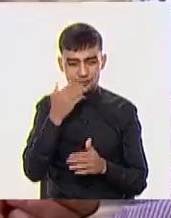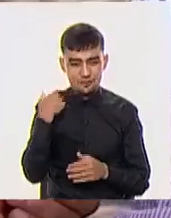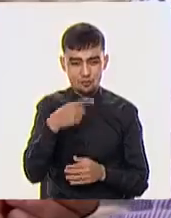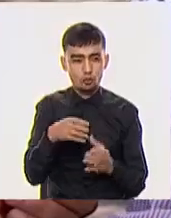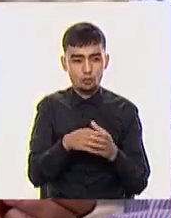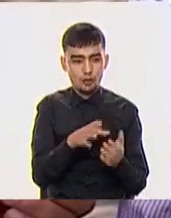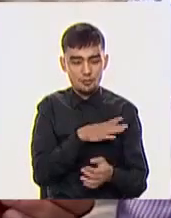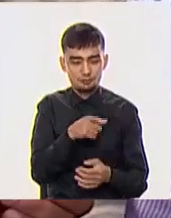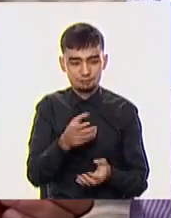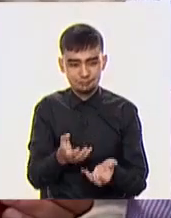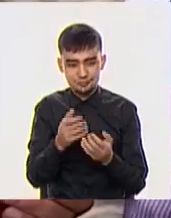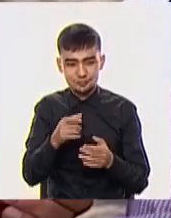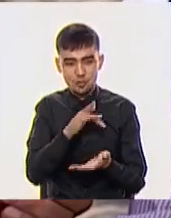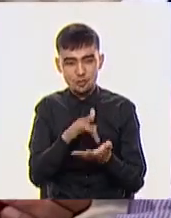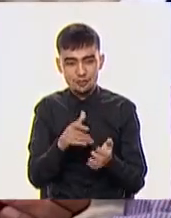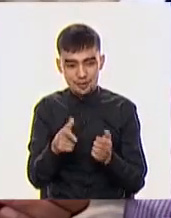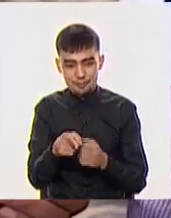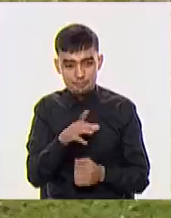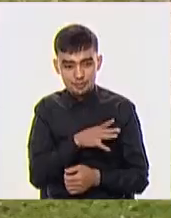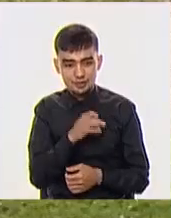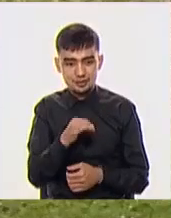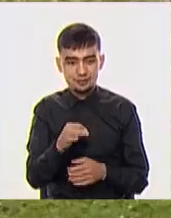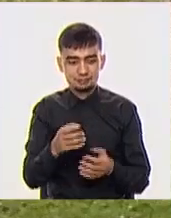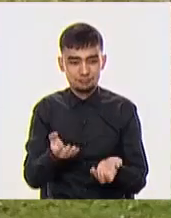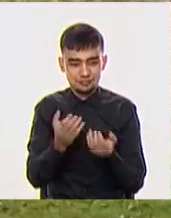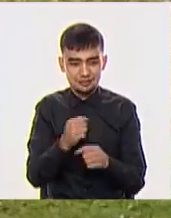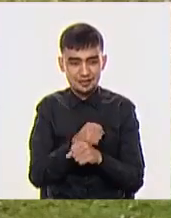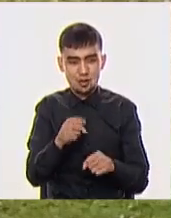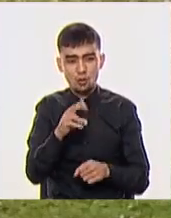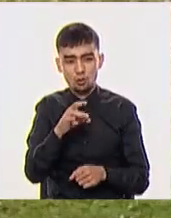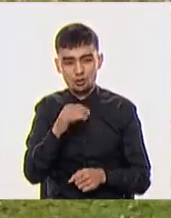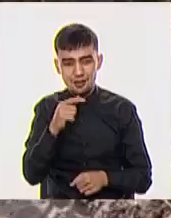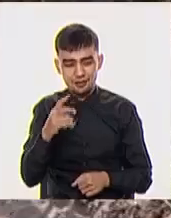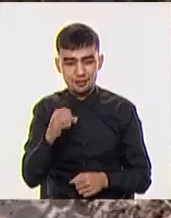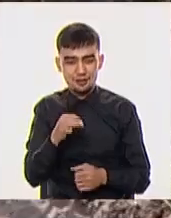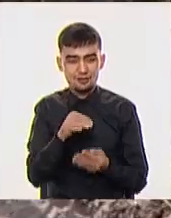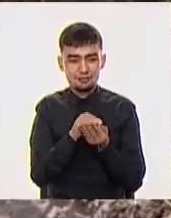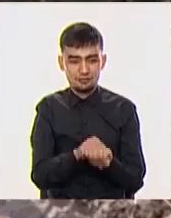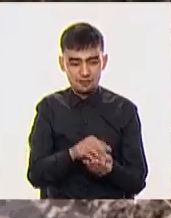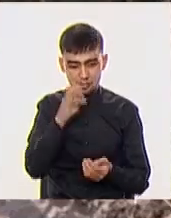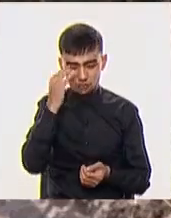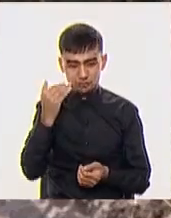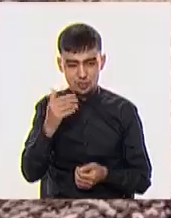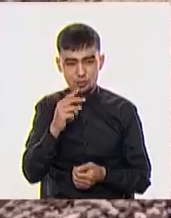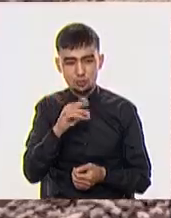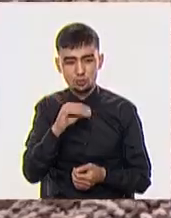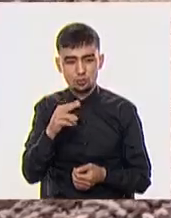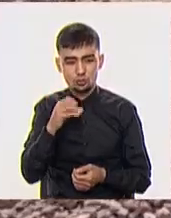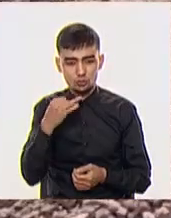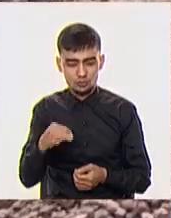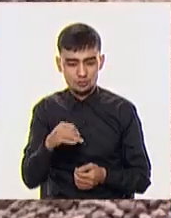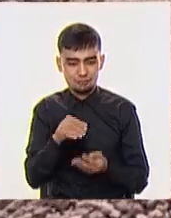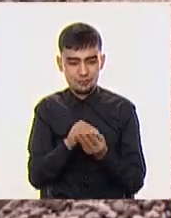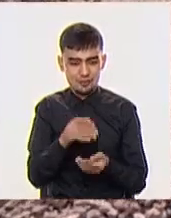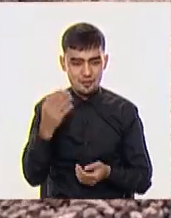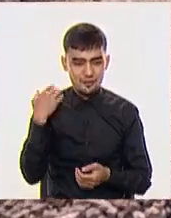ведущей раскопки на месте городища. Он уверен, что карьера разрушает не только курганы, но и могильник государства Кунгюй, который также